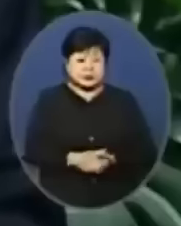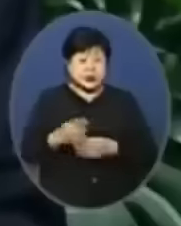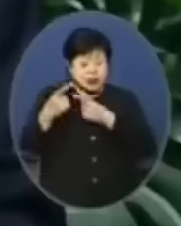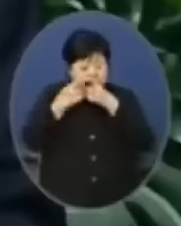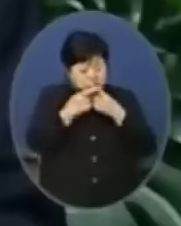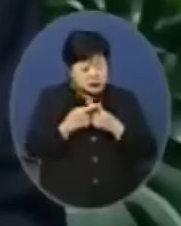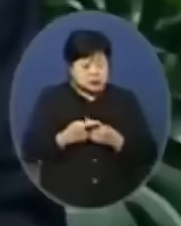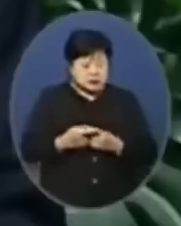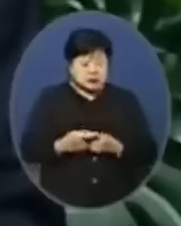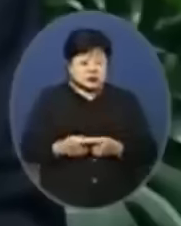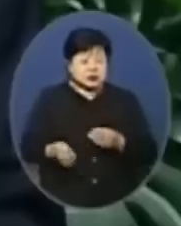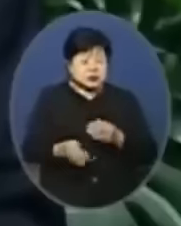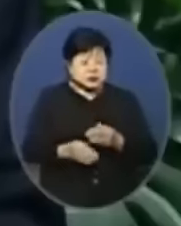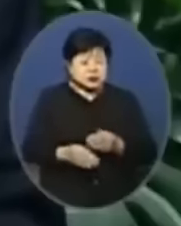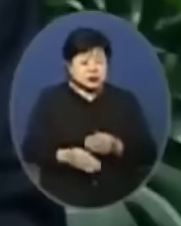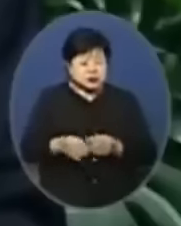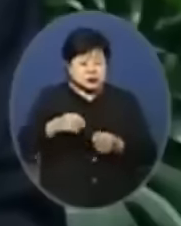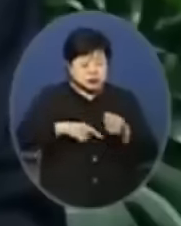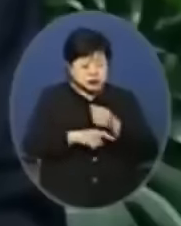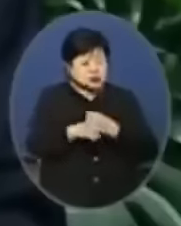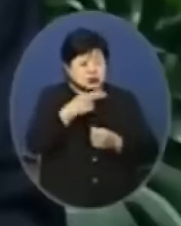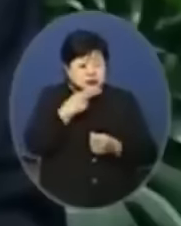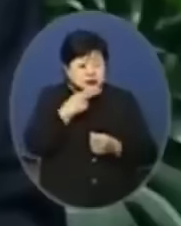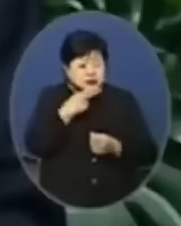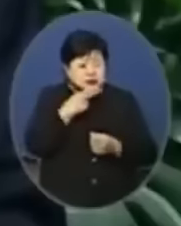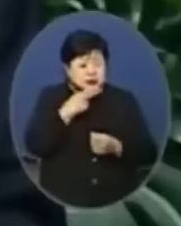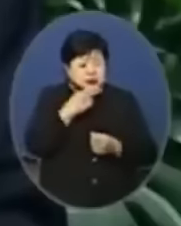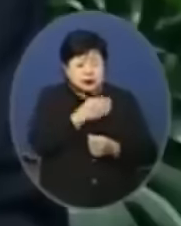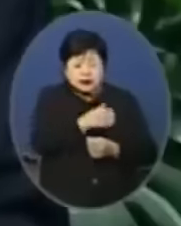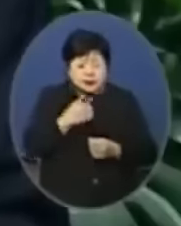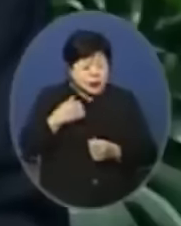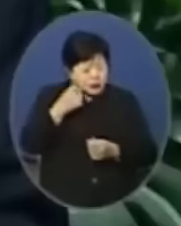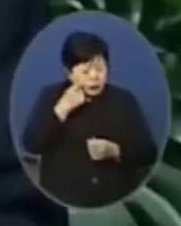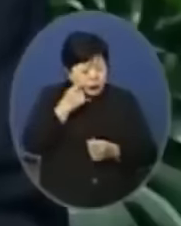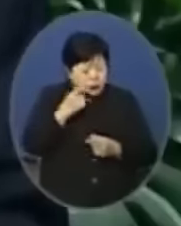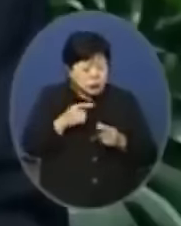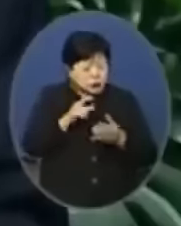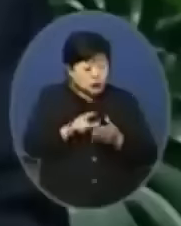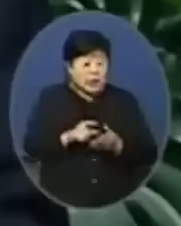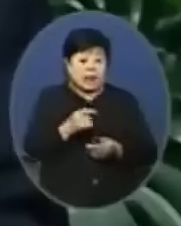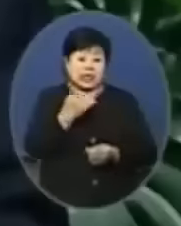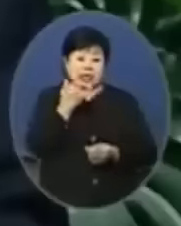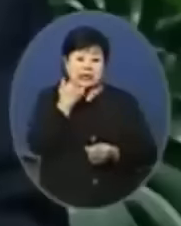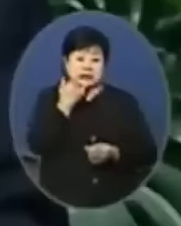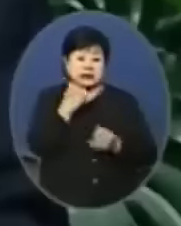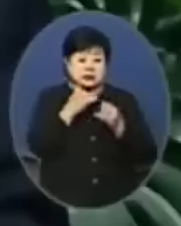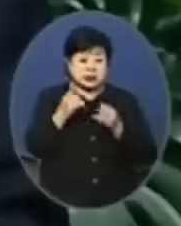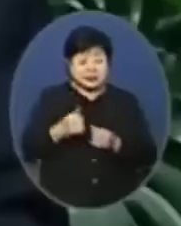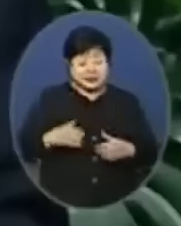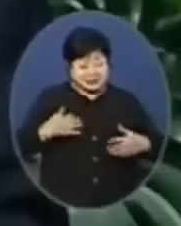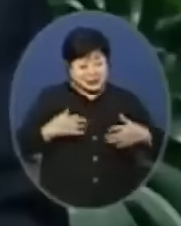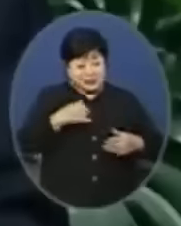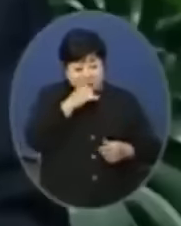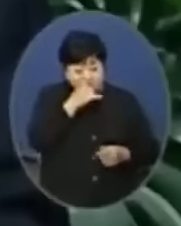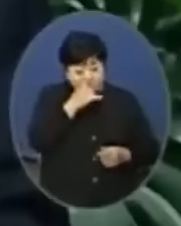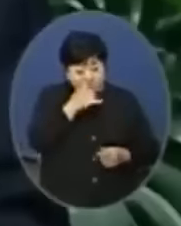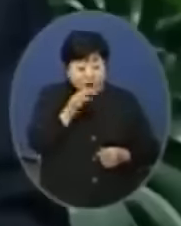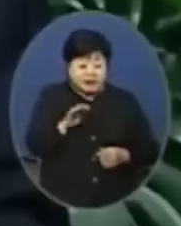허무와 무의미가 마음을 습격해 올 때 감당하지 못합니다. 보통 때는 인생이 재미있다고